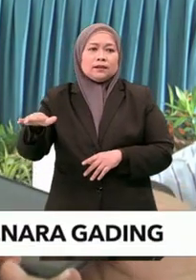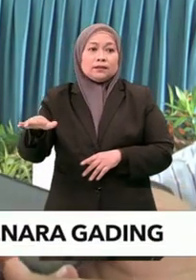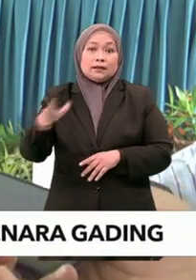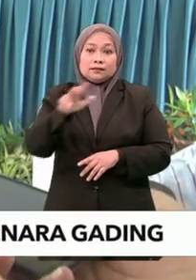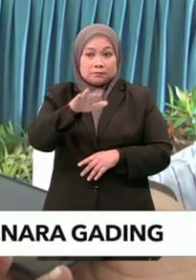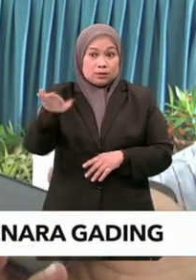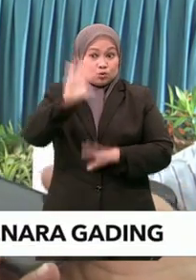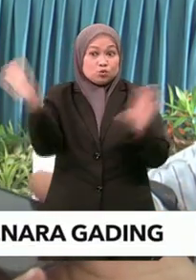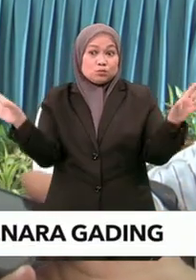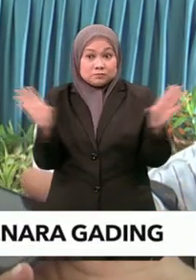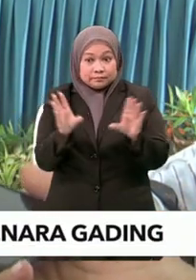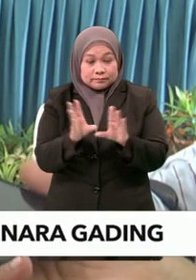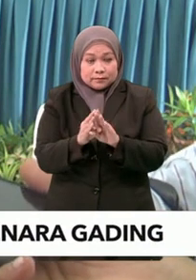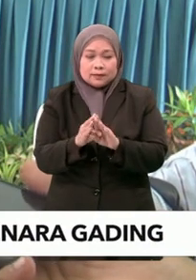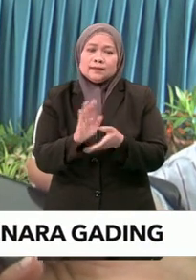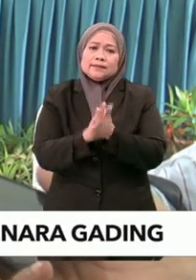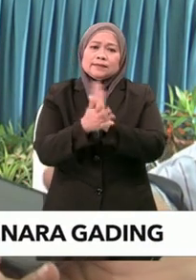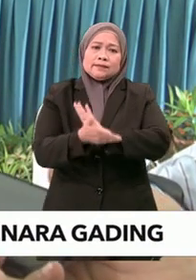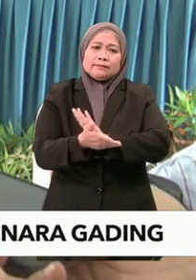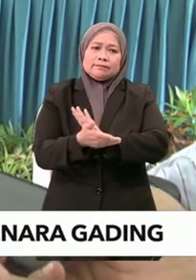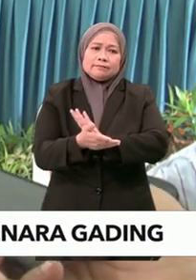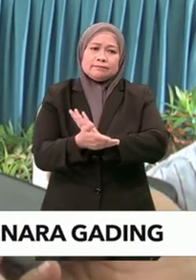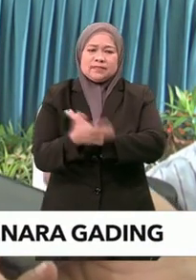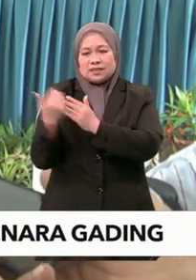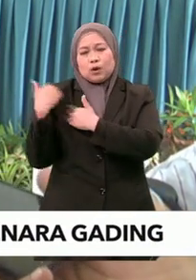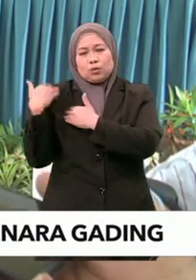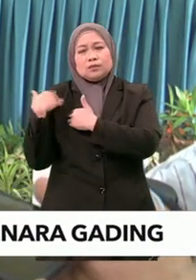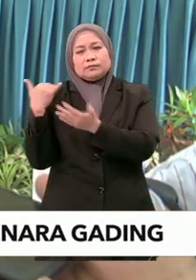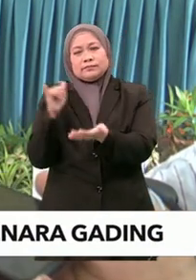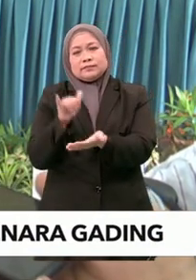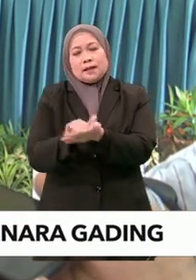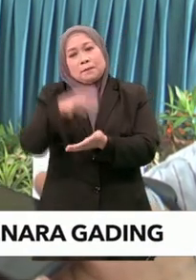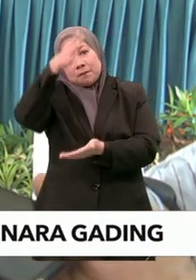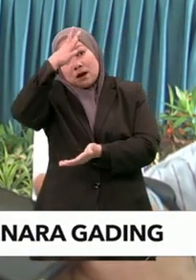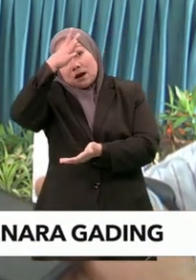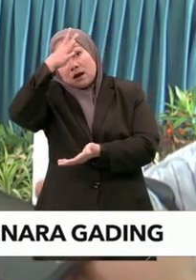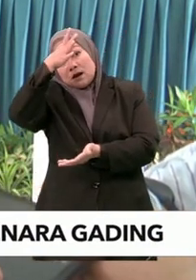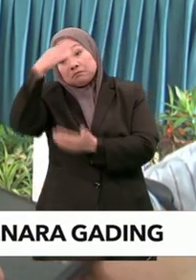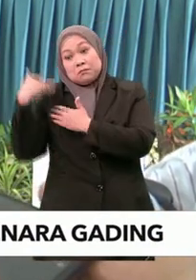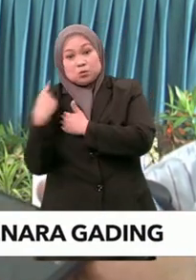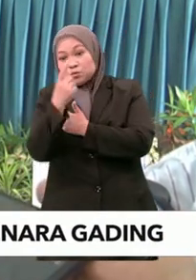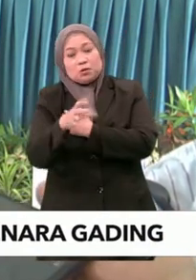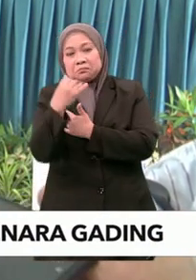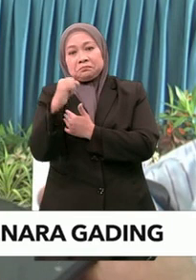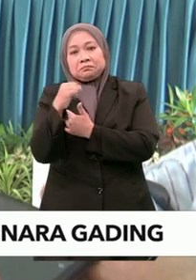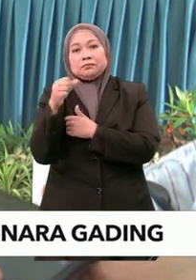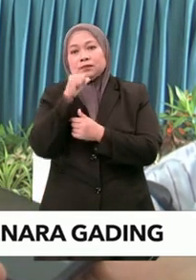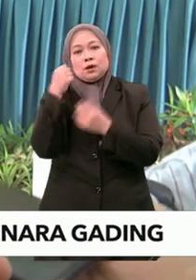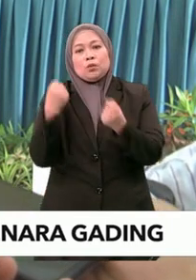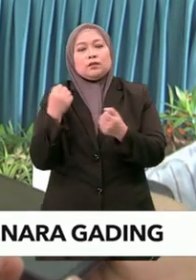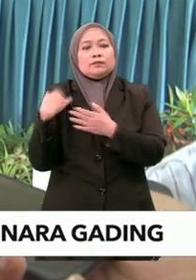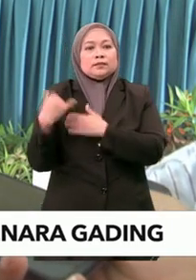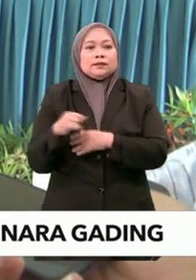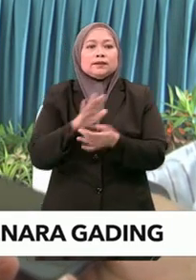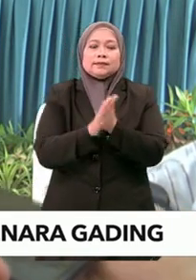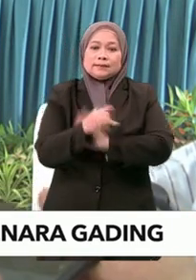sama sekalian so tanggungan tuh ayah nak pikosan itu tak kuatlah